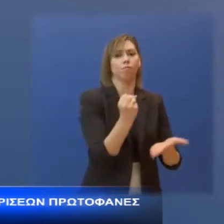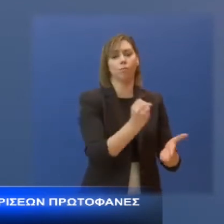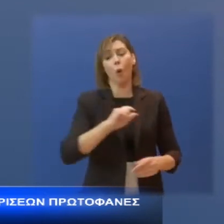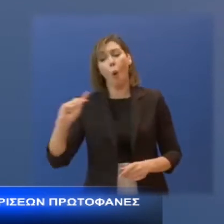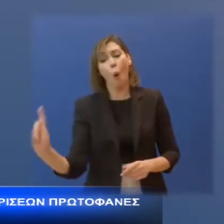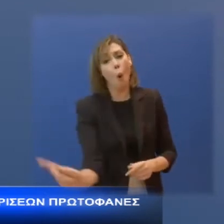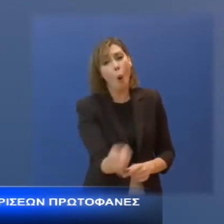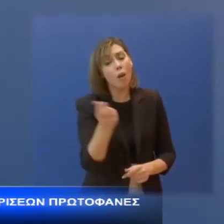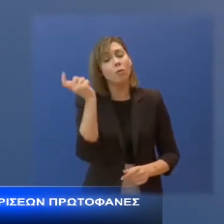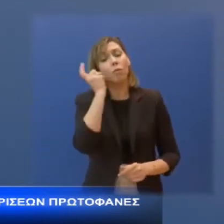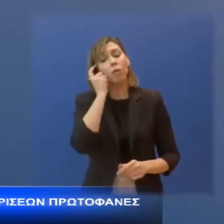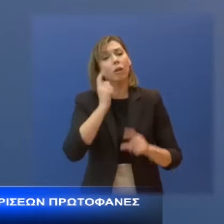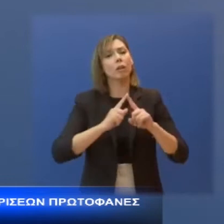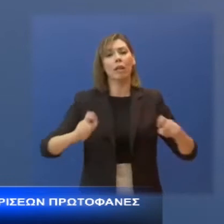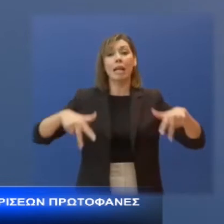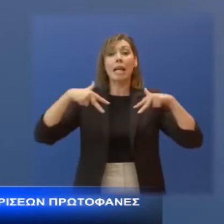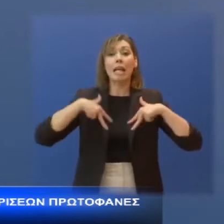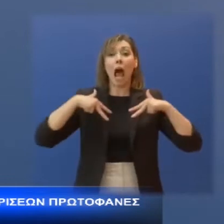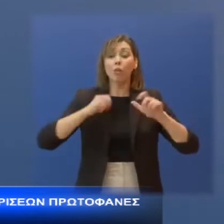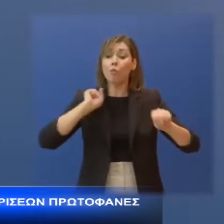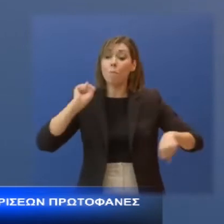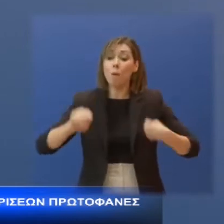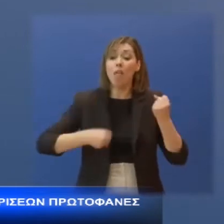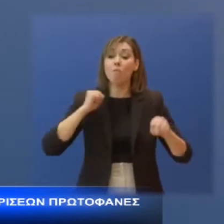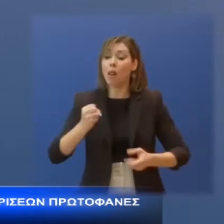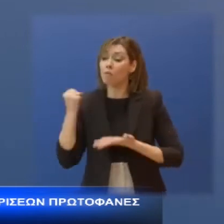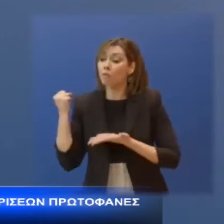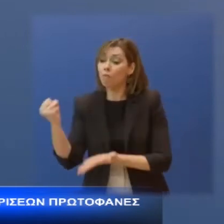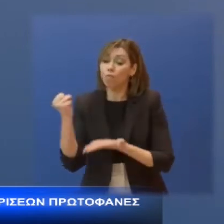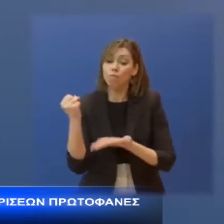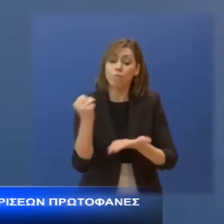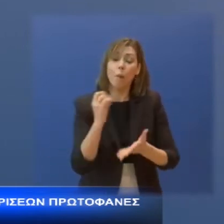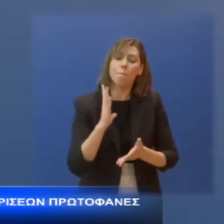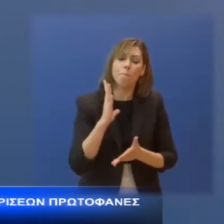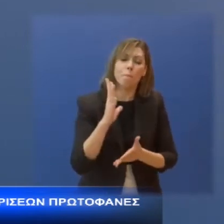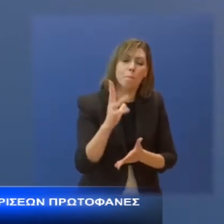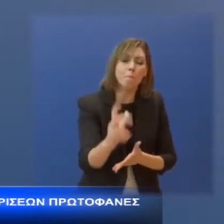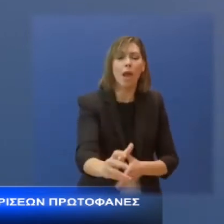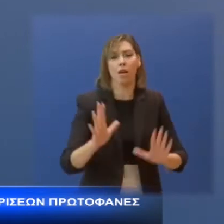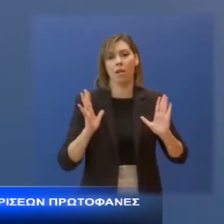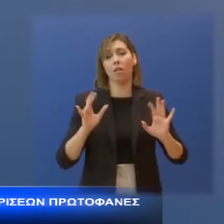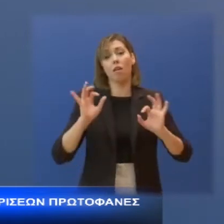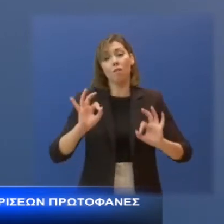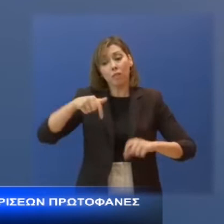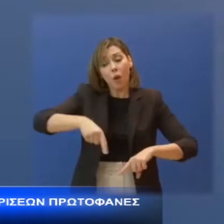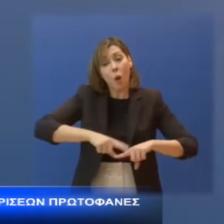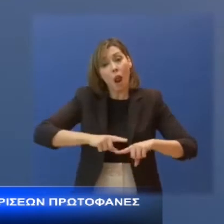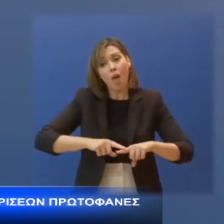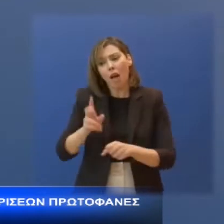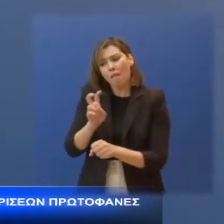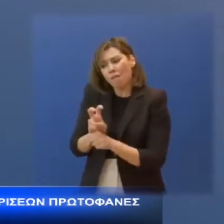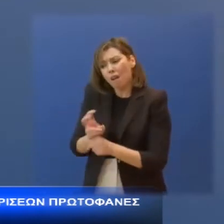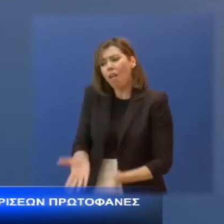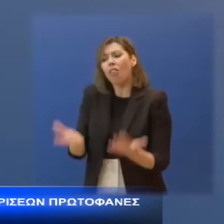δυσκολία και θα τους στηρίξει περισσότερο από ό,τι είναι λογικά αναμενόμενο σε μια χώρα με τα προβλήματα και την πορεία της χώρας. Ειδικά σε ό,τι αφορά τους